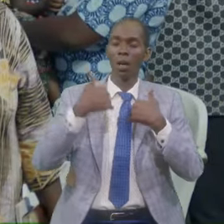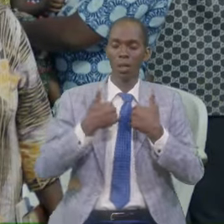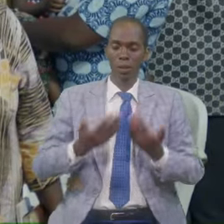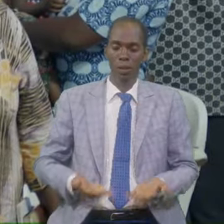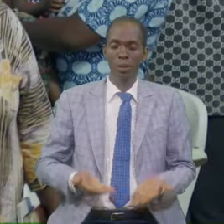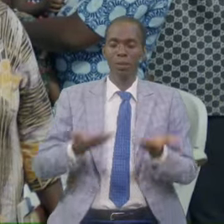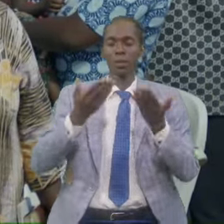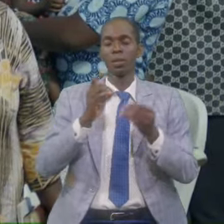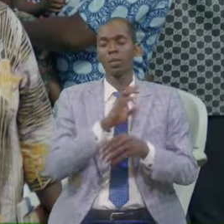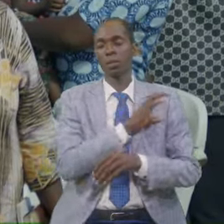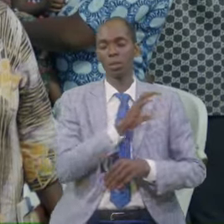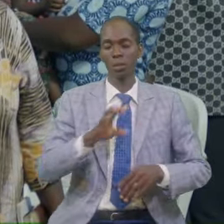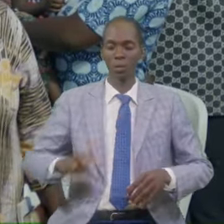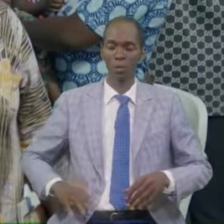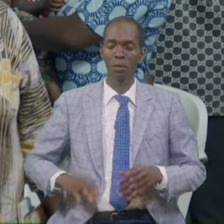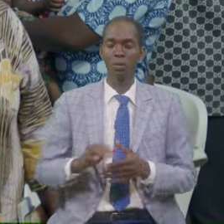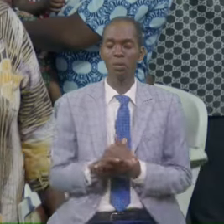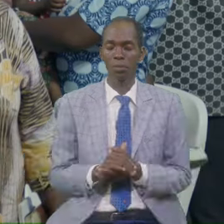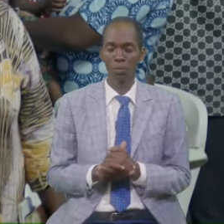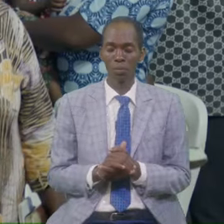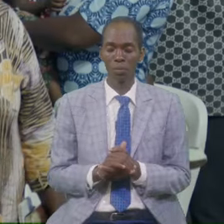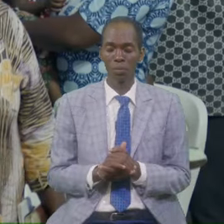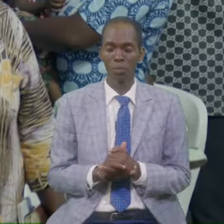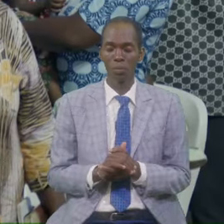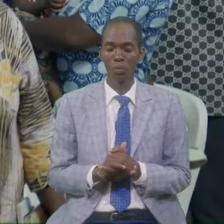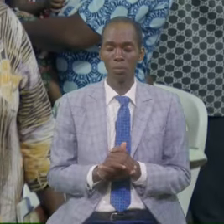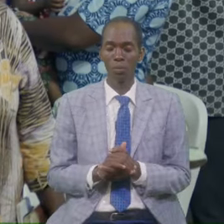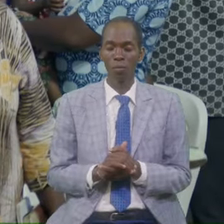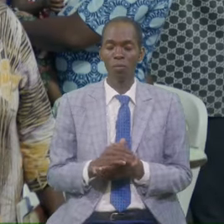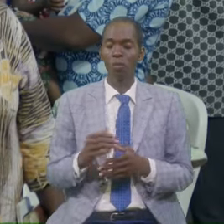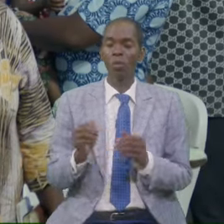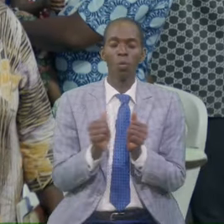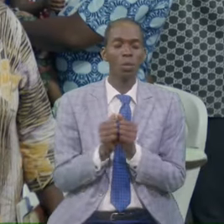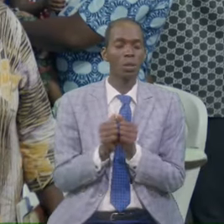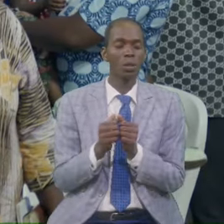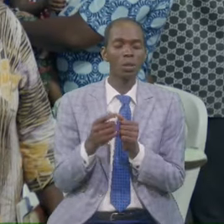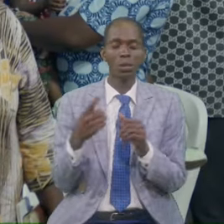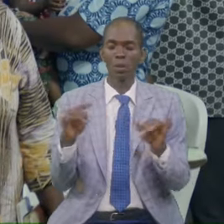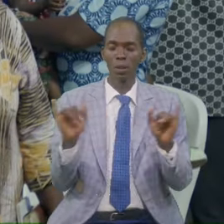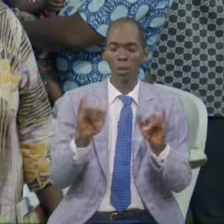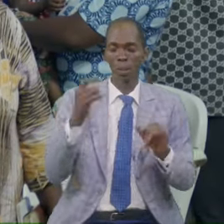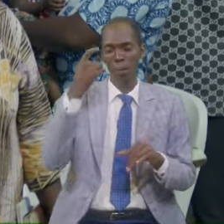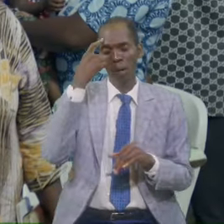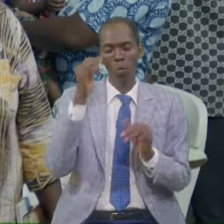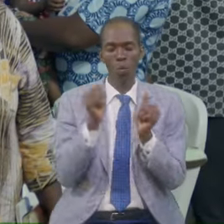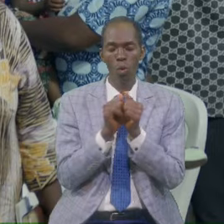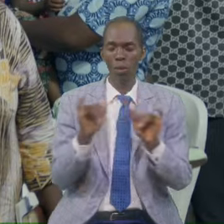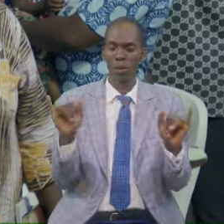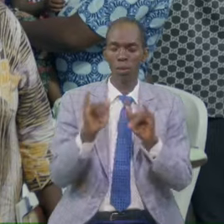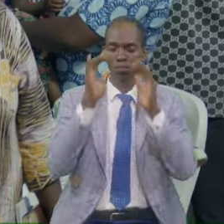సృష్టికర్త పరమమున్న తండ్రి ఆయన హెచ్చించాడు గనుక. What is in mind? ఇదిగో ప్రభువా. Focus. My